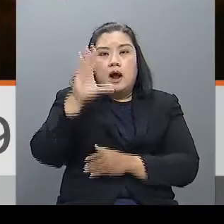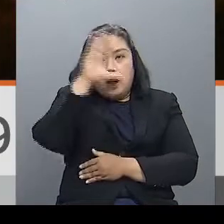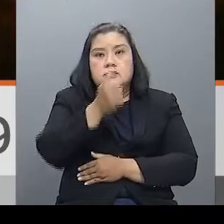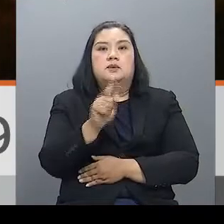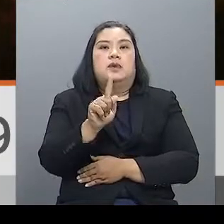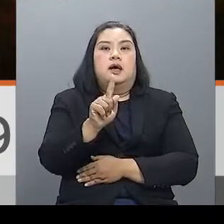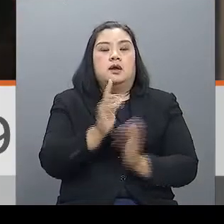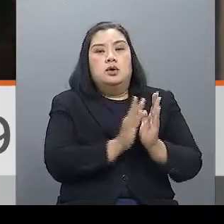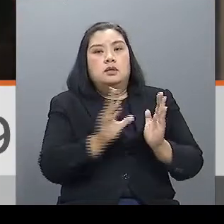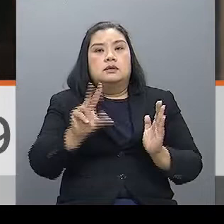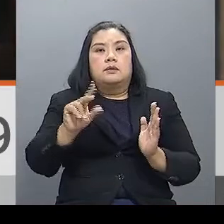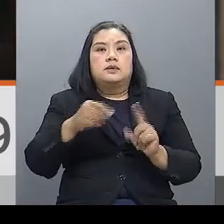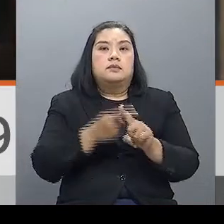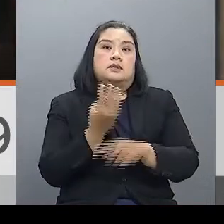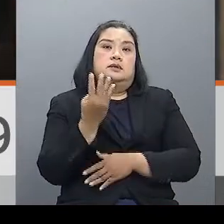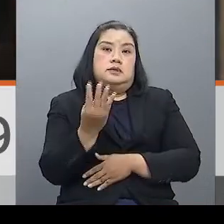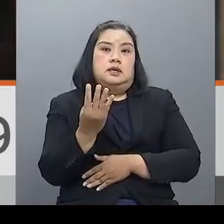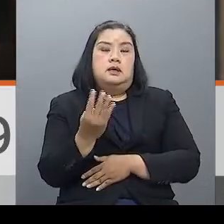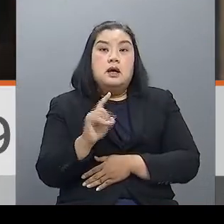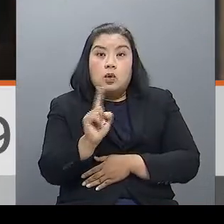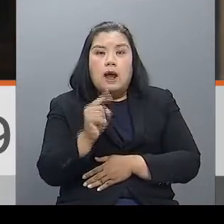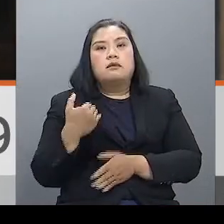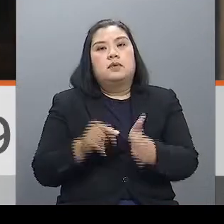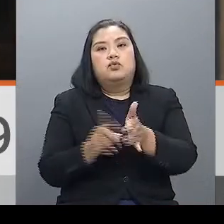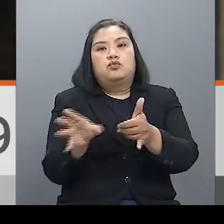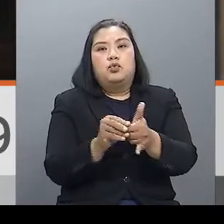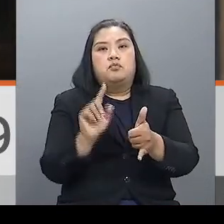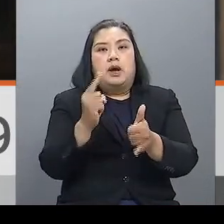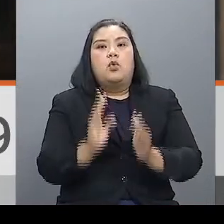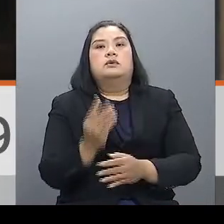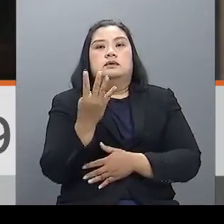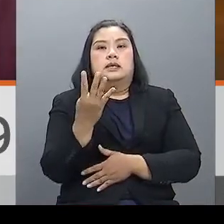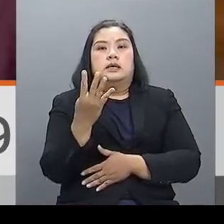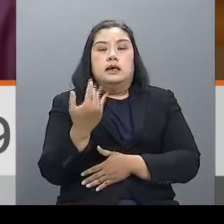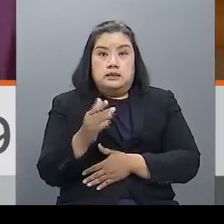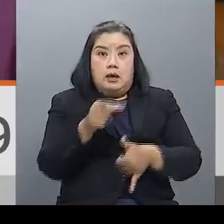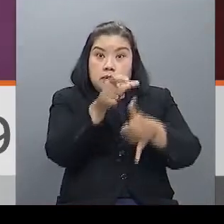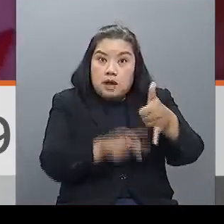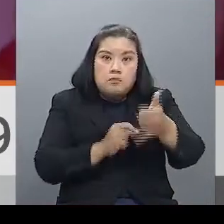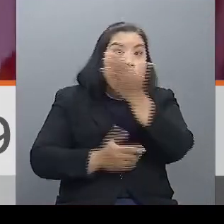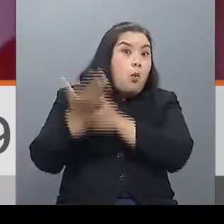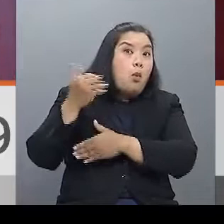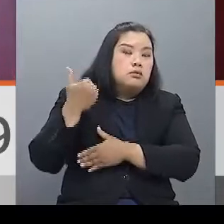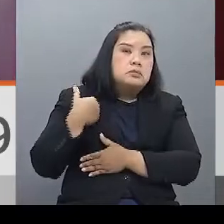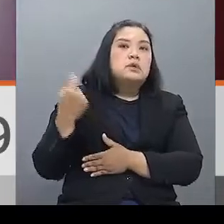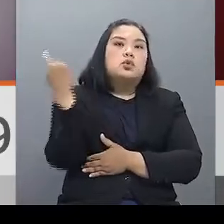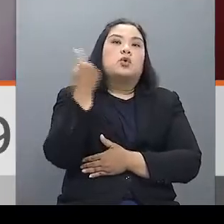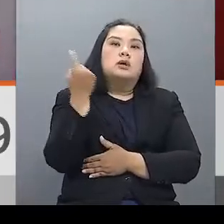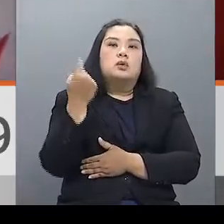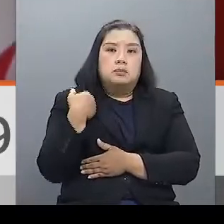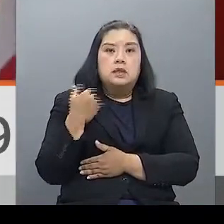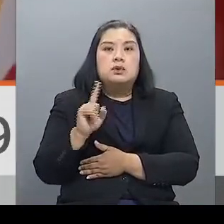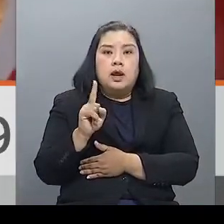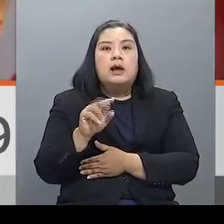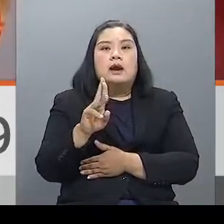หลังพบผู้ติดเชื้อโควิช 19 4คนค่ะมีประวัติเดินทางไปยังสถานบันเทิงในย่านรัชดากรุงเทพและ